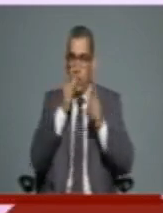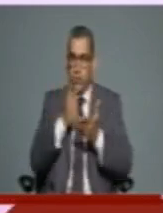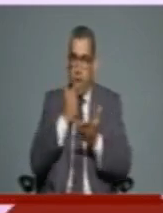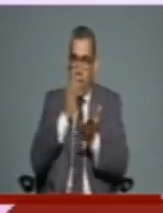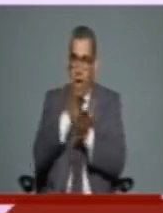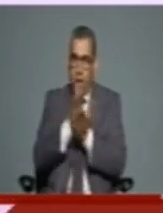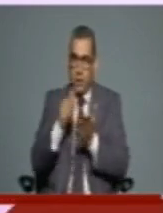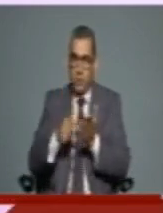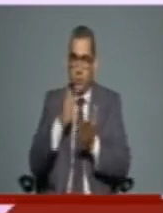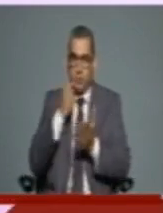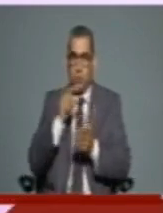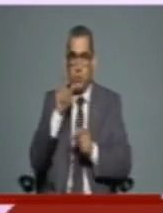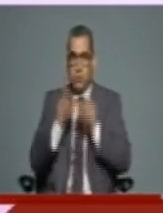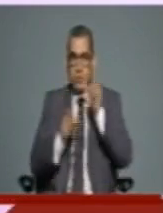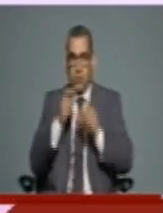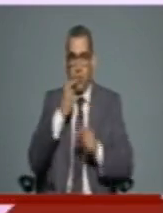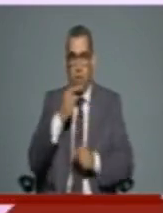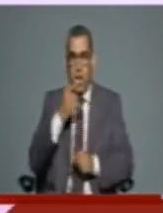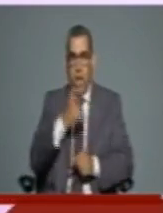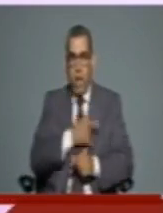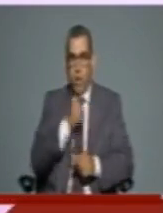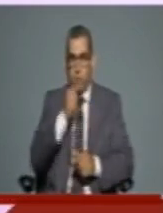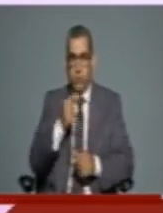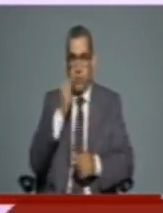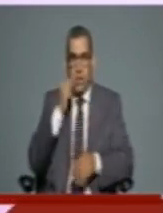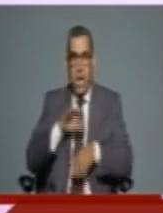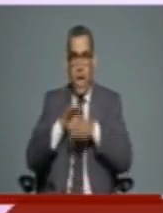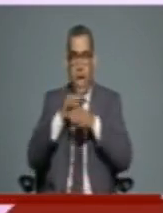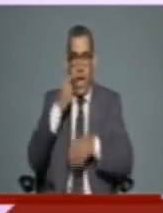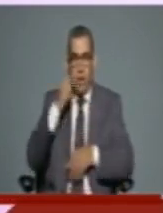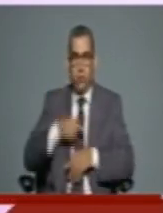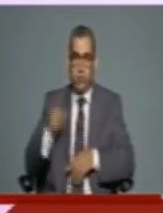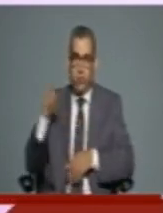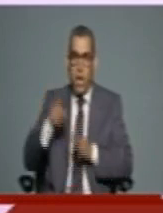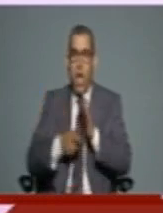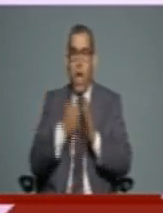على الأقل في حياتي لم أراه.